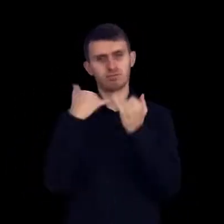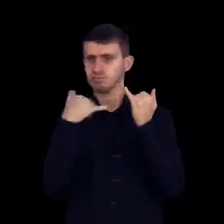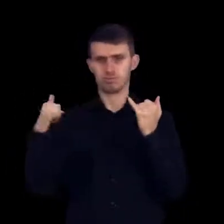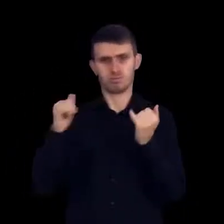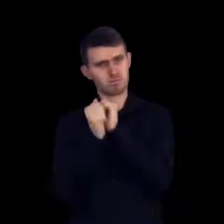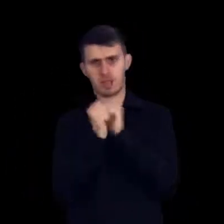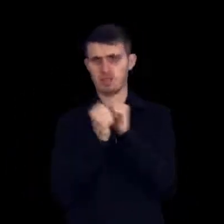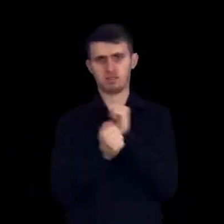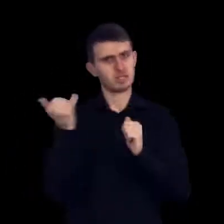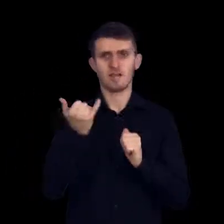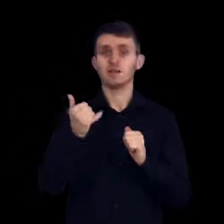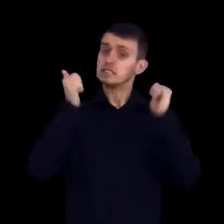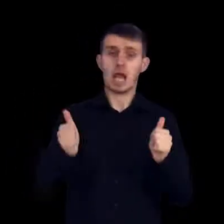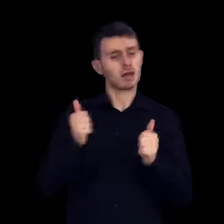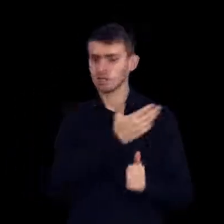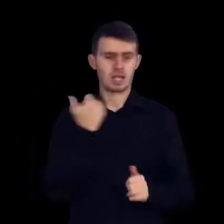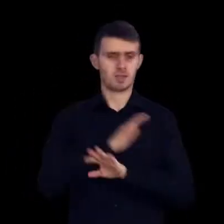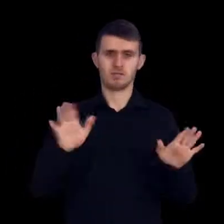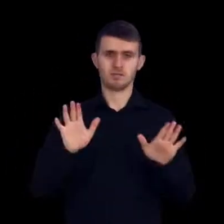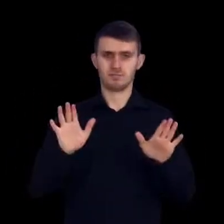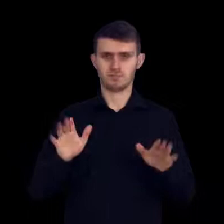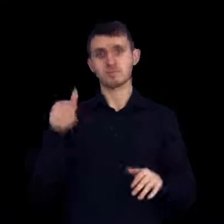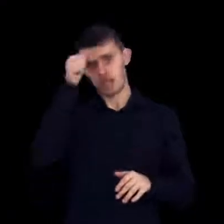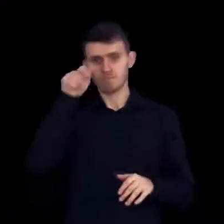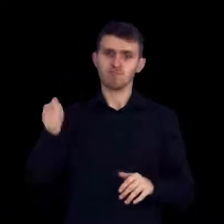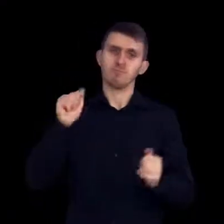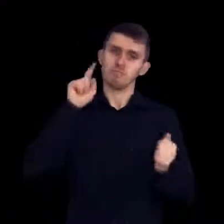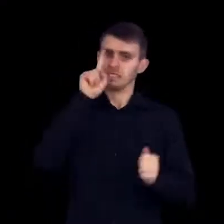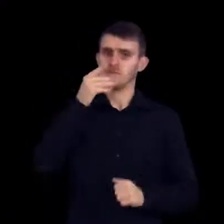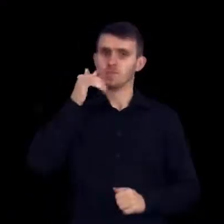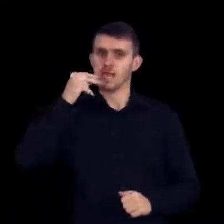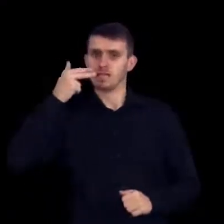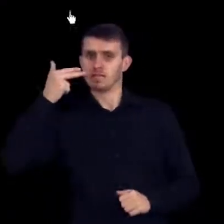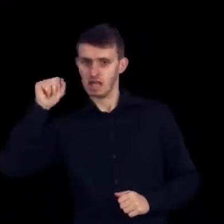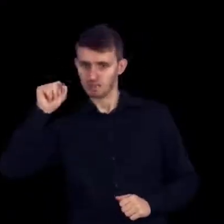oznaczający coś co może zmieniać wartość dlatego Nazywamy ją zmienną